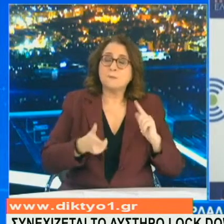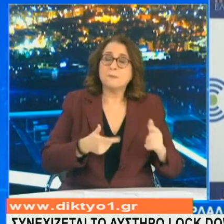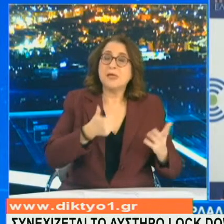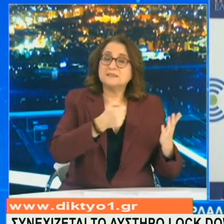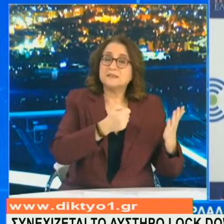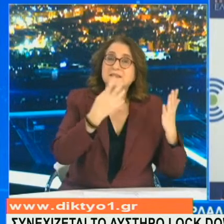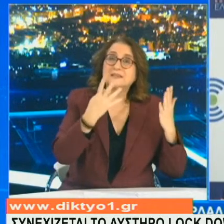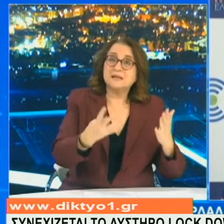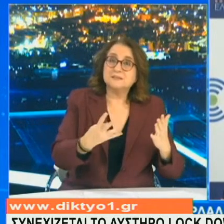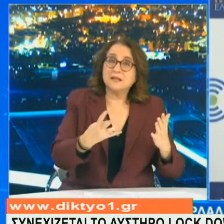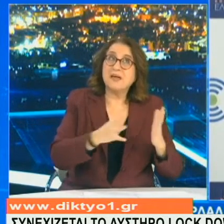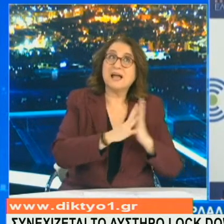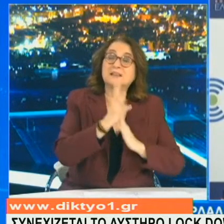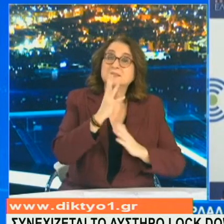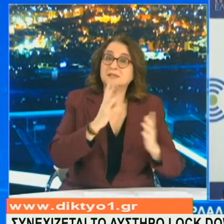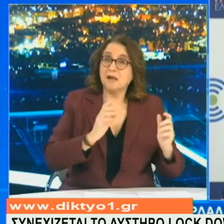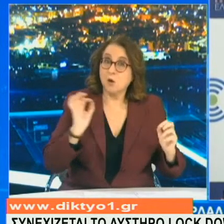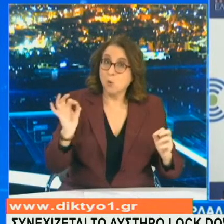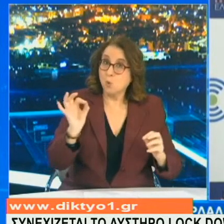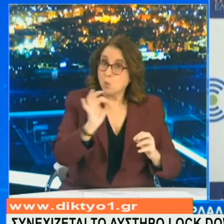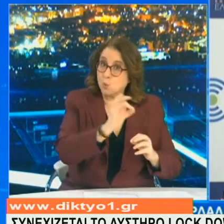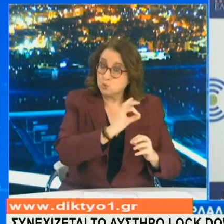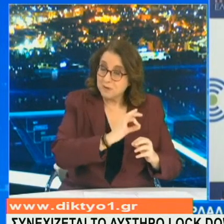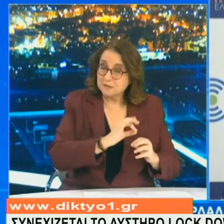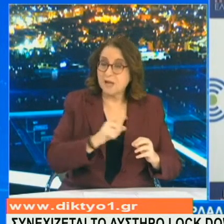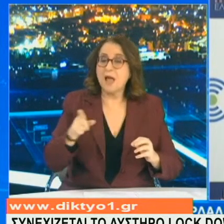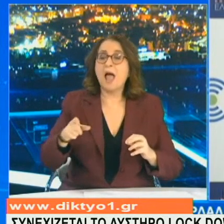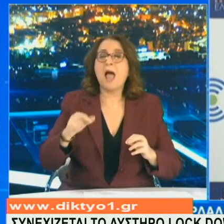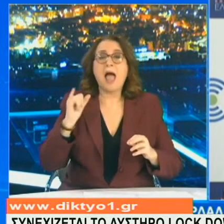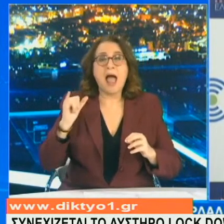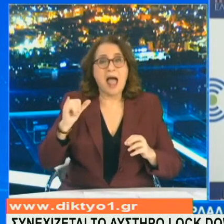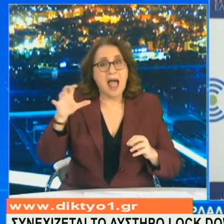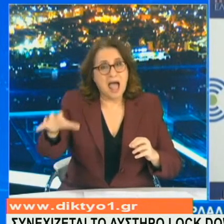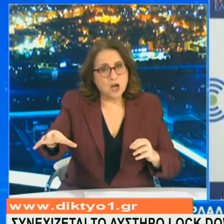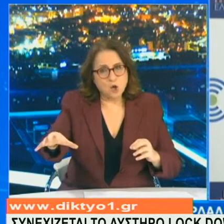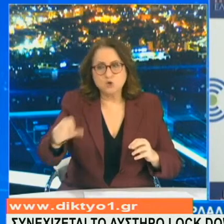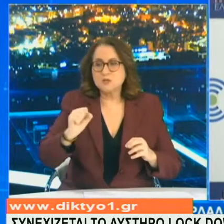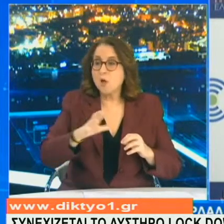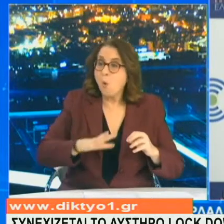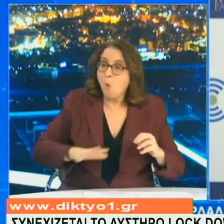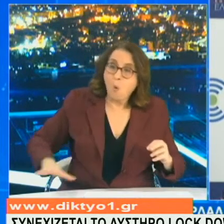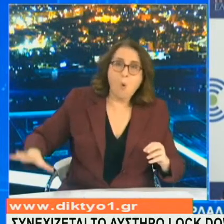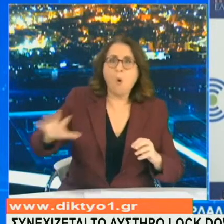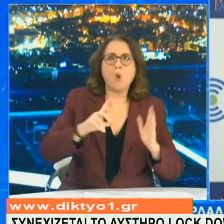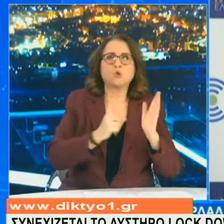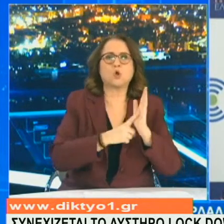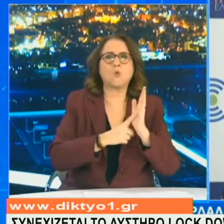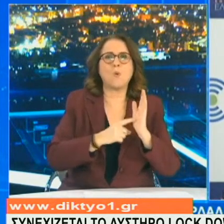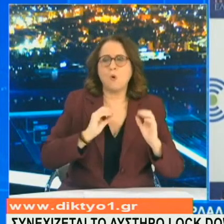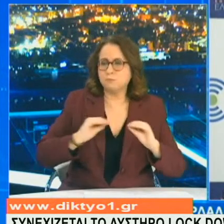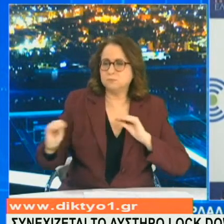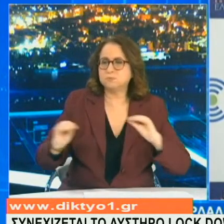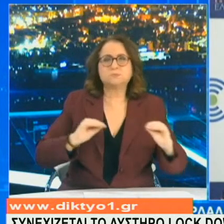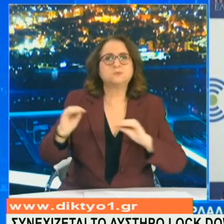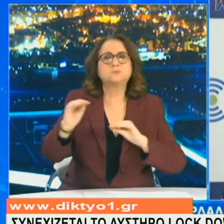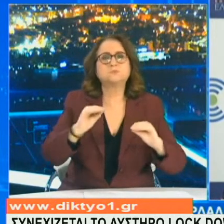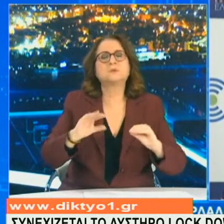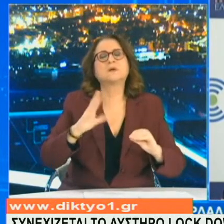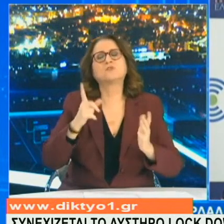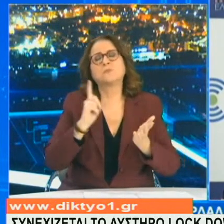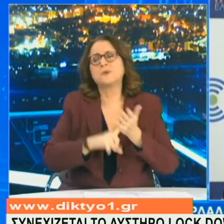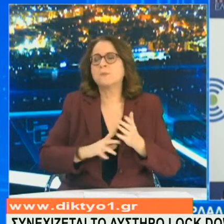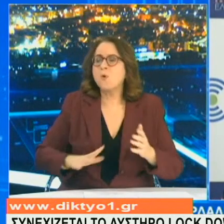στο Άργο, τα υπόλοιπα ήταν διάσπαρτα στην Περιφερειακή Ενότητα. Γεγονός που καθιστούσε απαραίτητη λήψη μέτρων για όλη την περιοχή